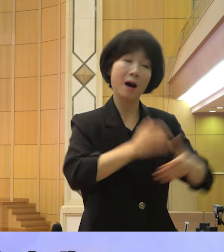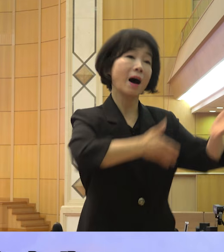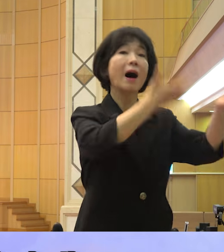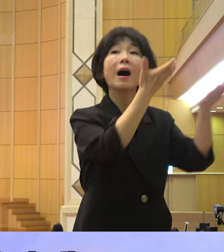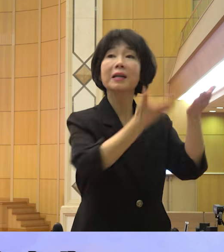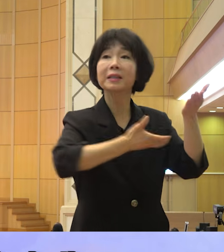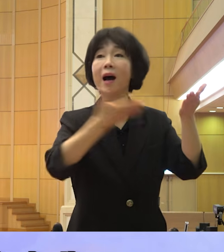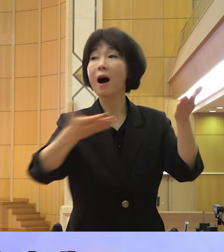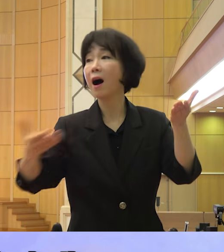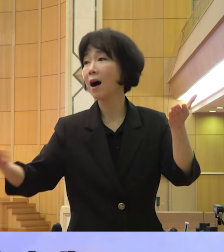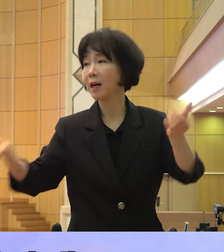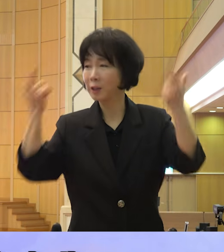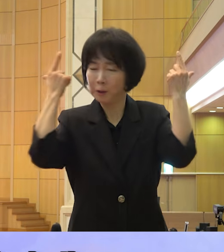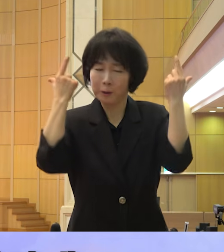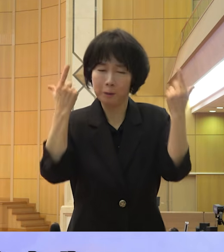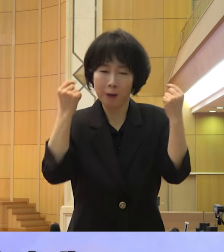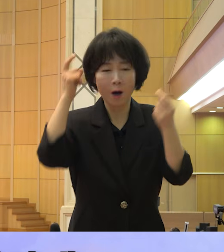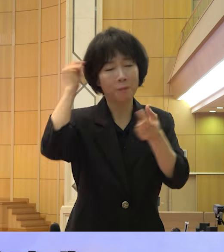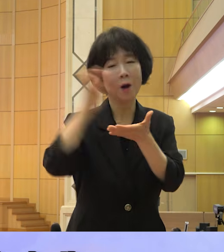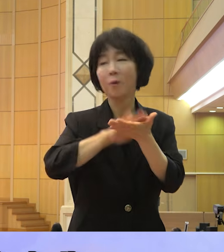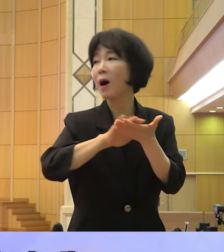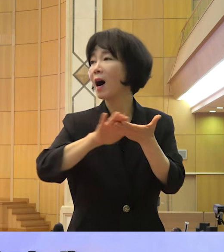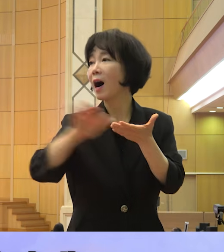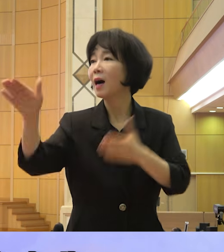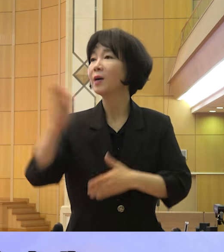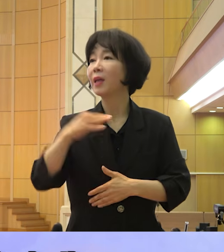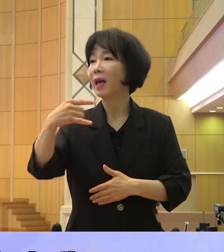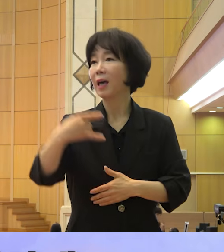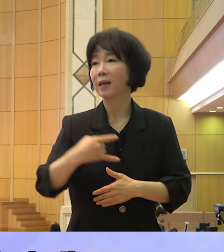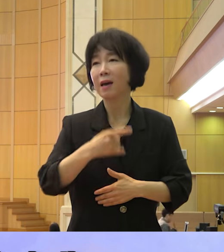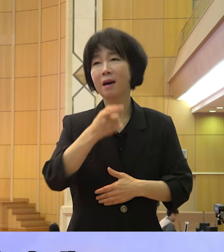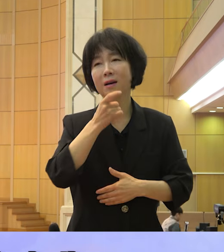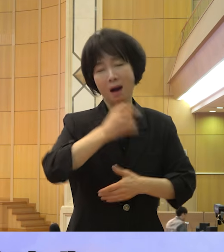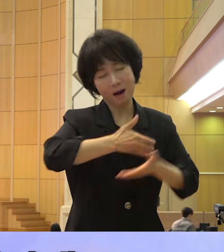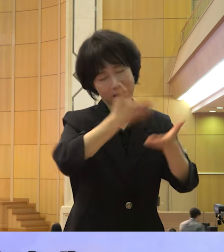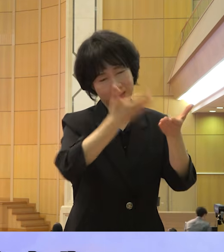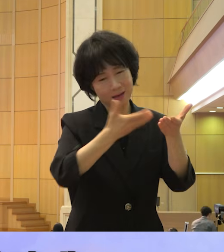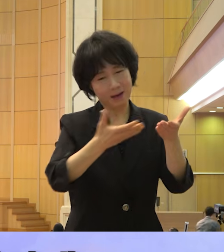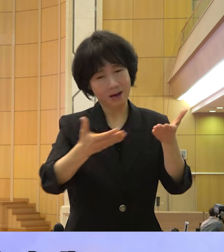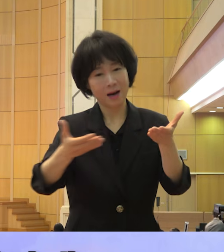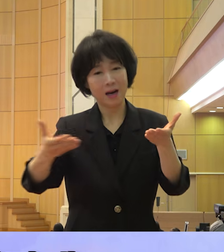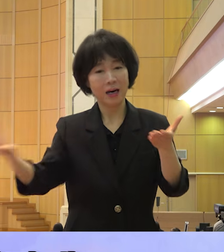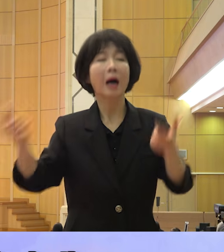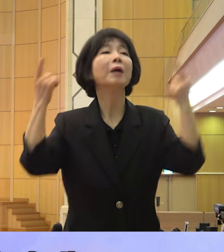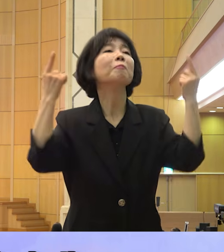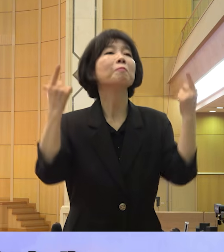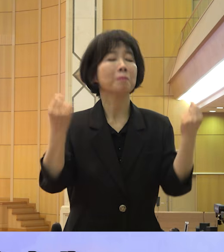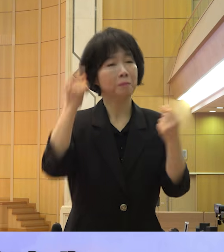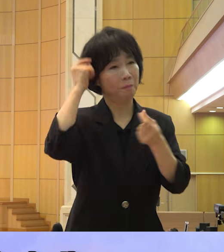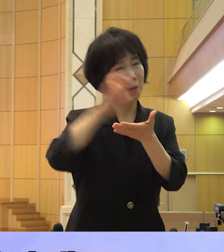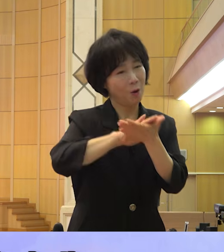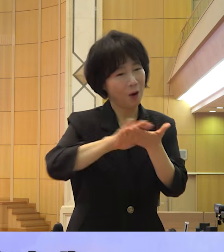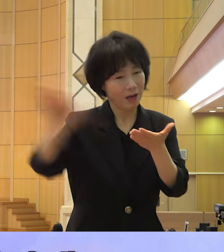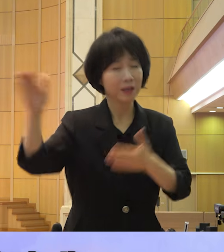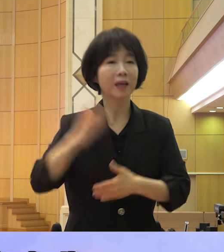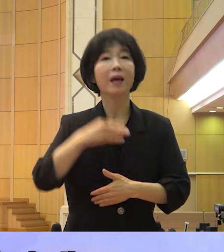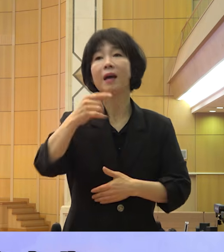내게 강 같은 평화, 내게 강 같은